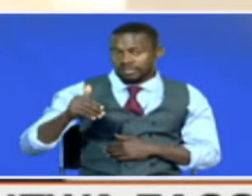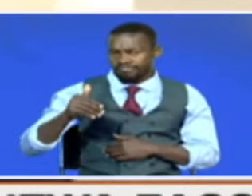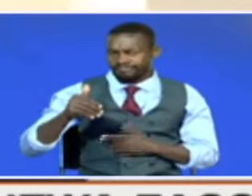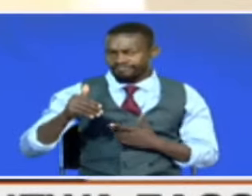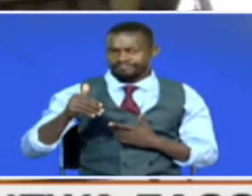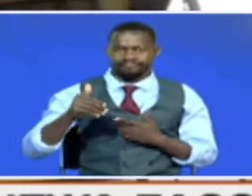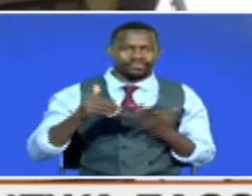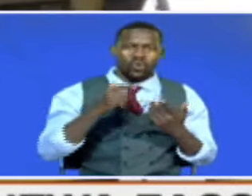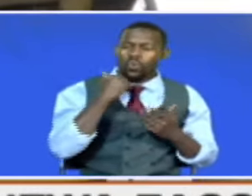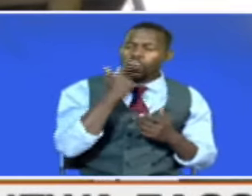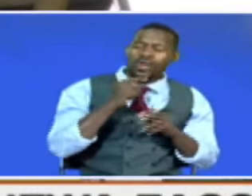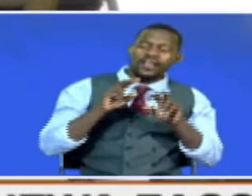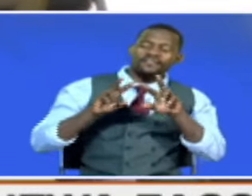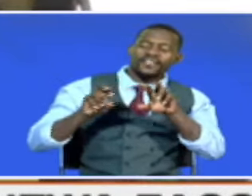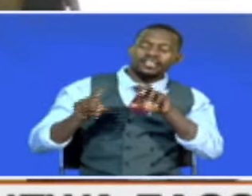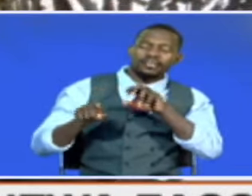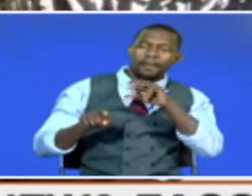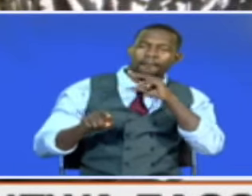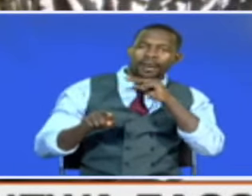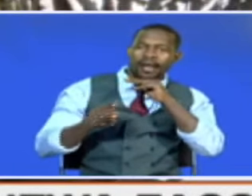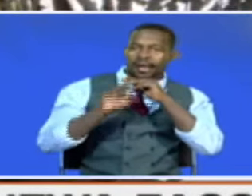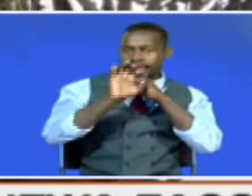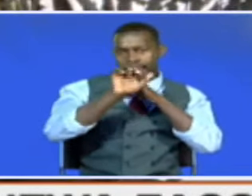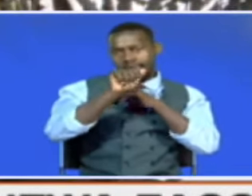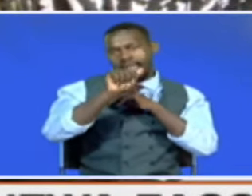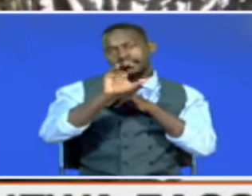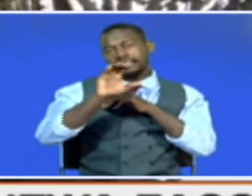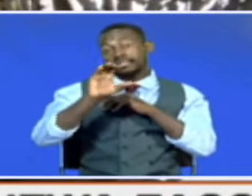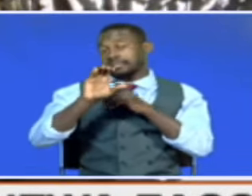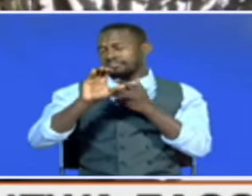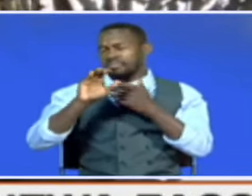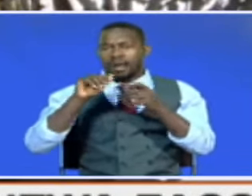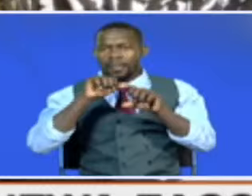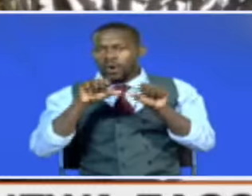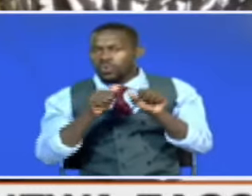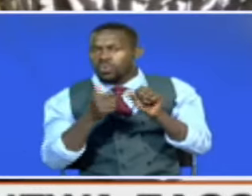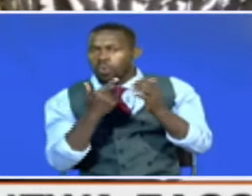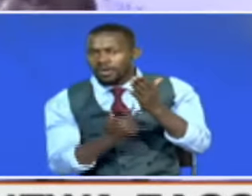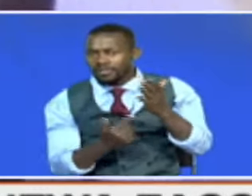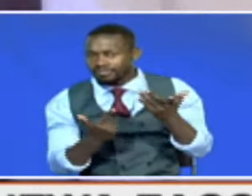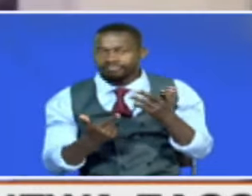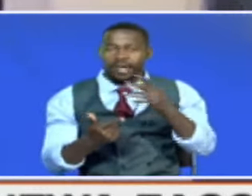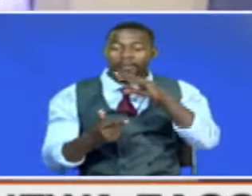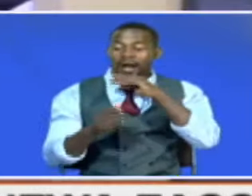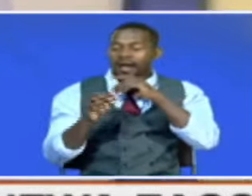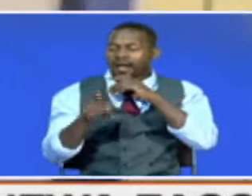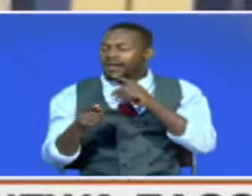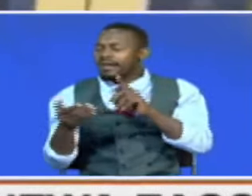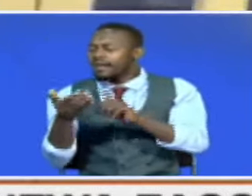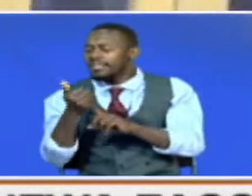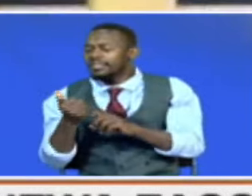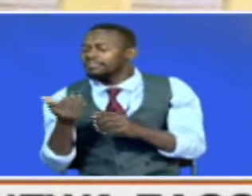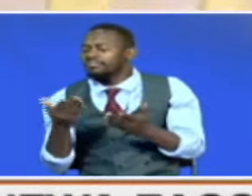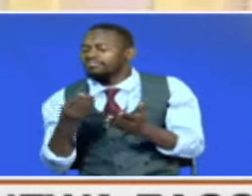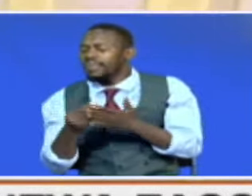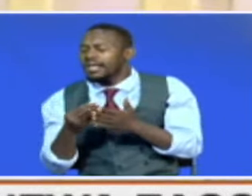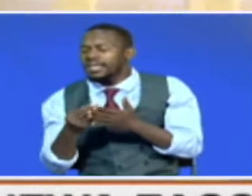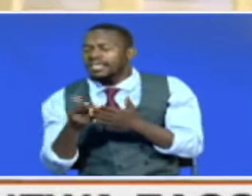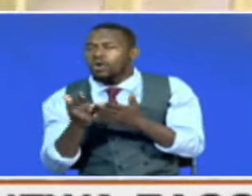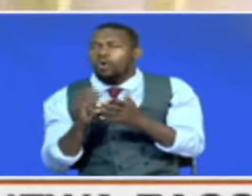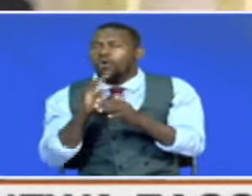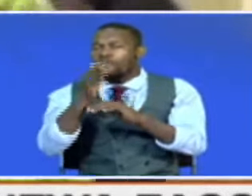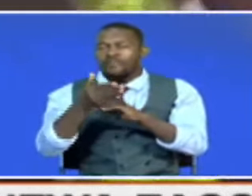anachunguzwa na tume ya kupambana na ufisadi EACC kuhusiana na kule alikopata mali yake ya zaidi ya shilingi